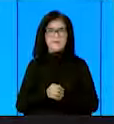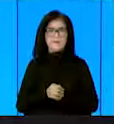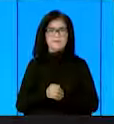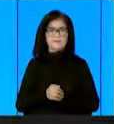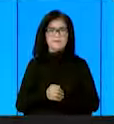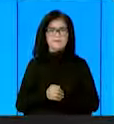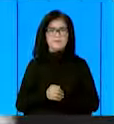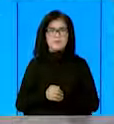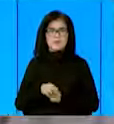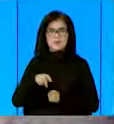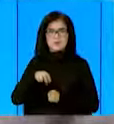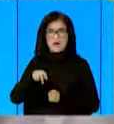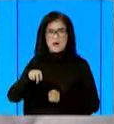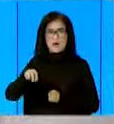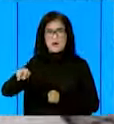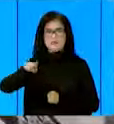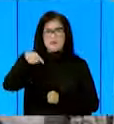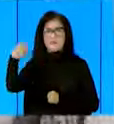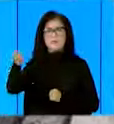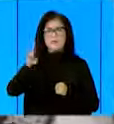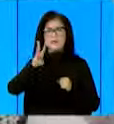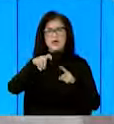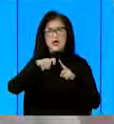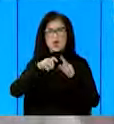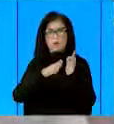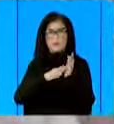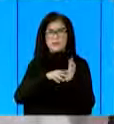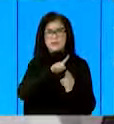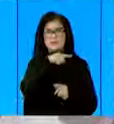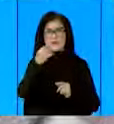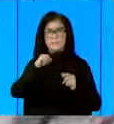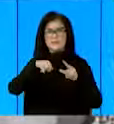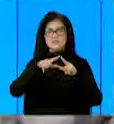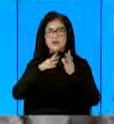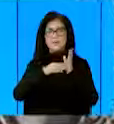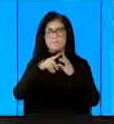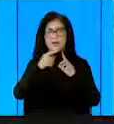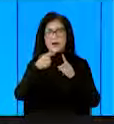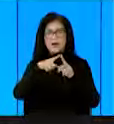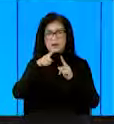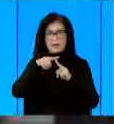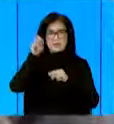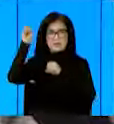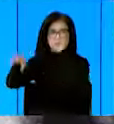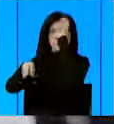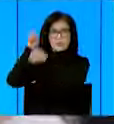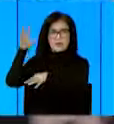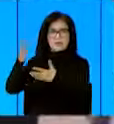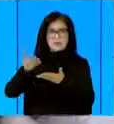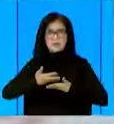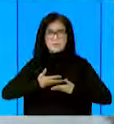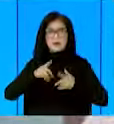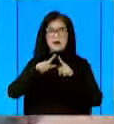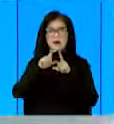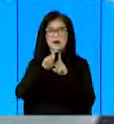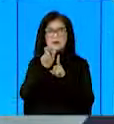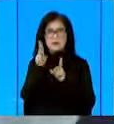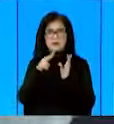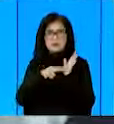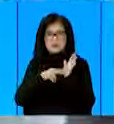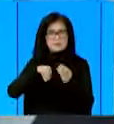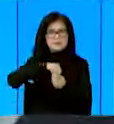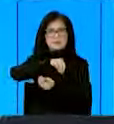Selama berjalan kaki sepanjang 3 km menuju Jamarat, tempat lempar jumroh Gus Yakut juga menerima aduan dari sejumlah jemaah. Salah